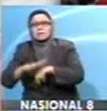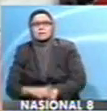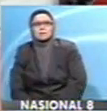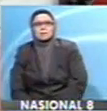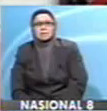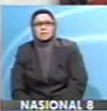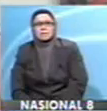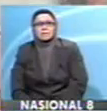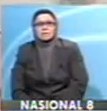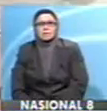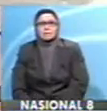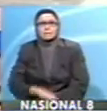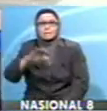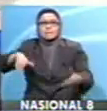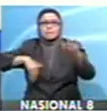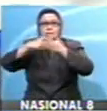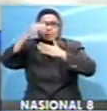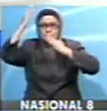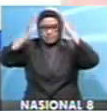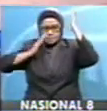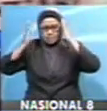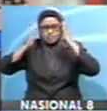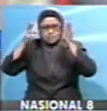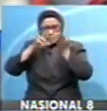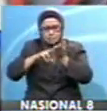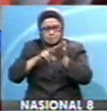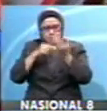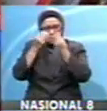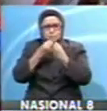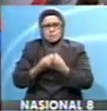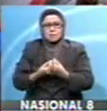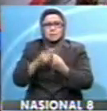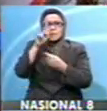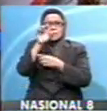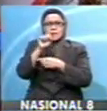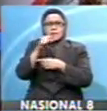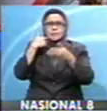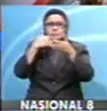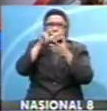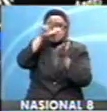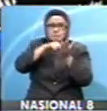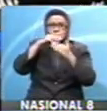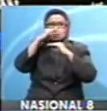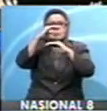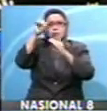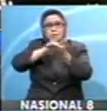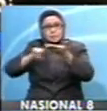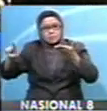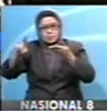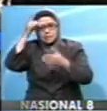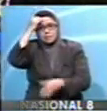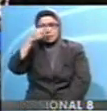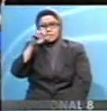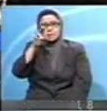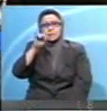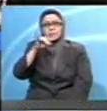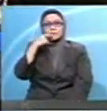itu di seluruh negara ia mencatat jumlah kes hampir 3000 dalam tempoh seminggu Datuk Seri Dr Hilmi berkata